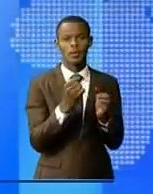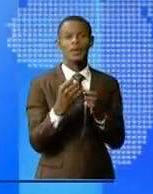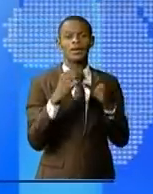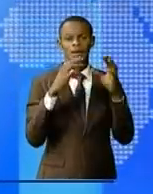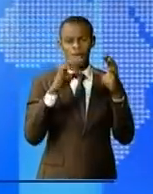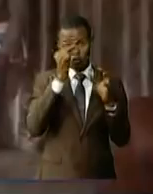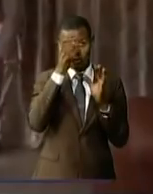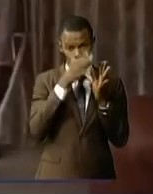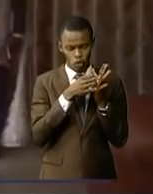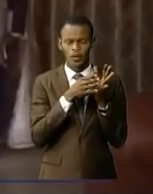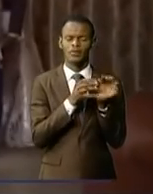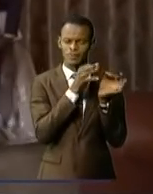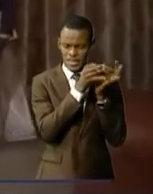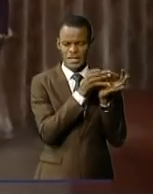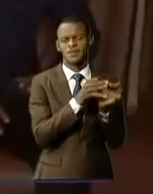Abibou-Sakapela.